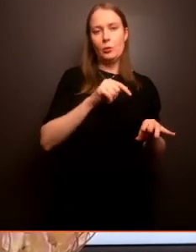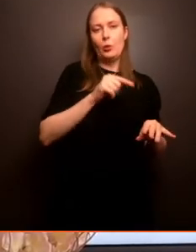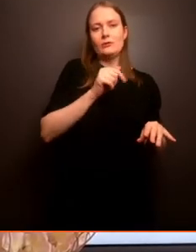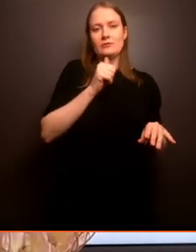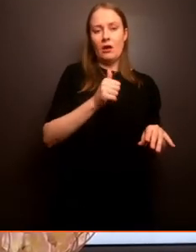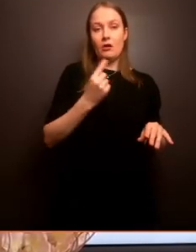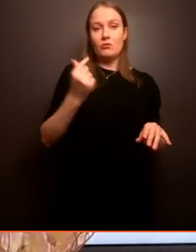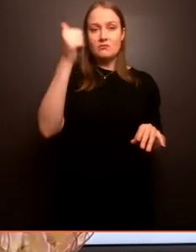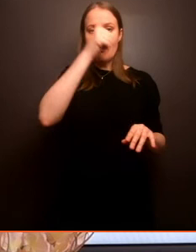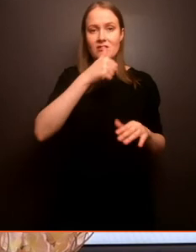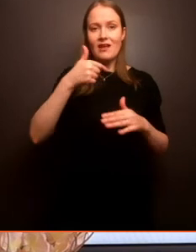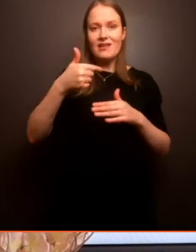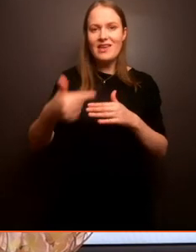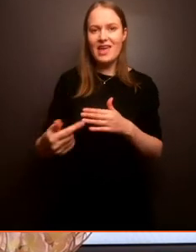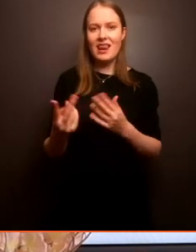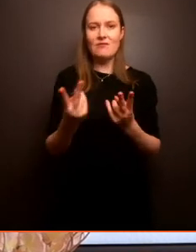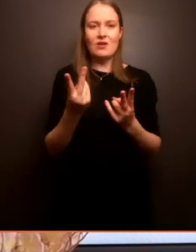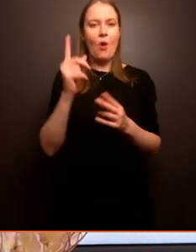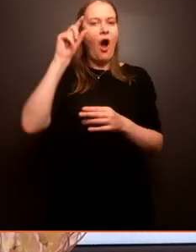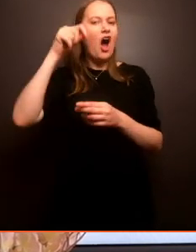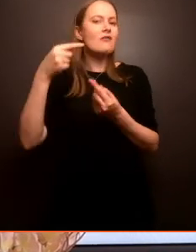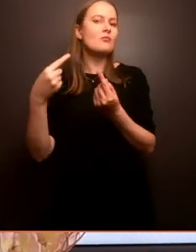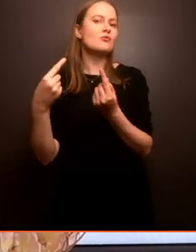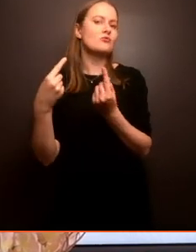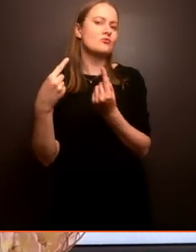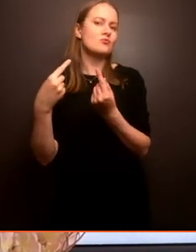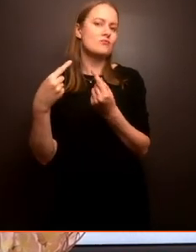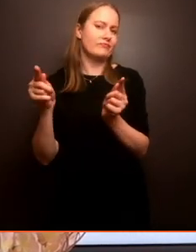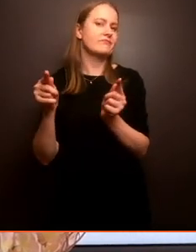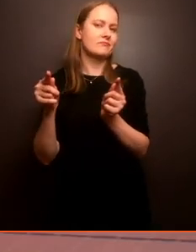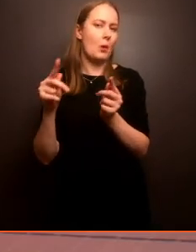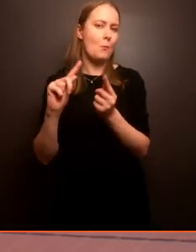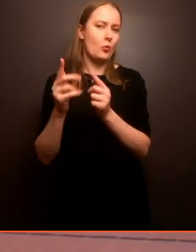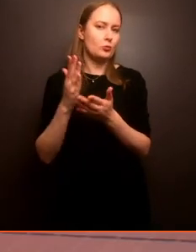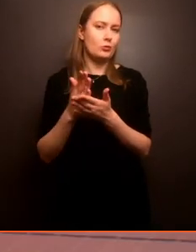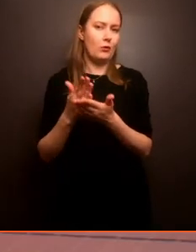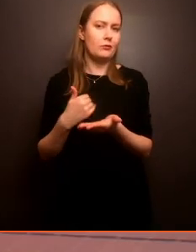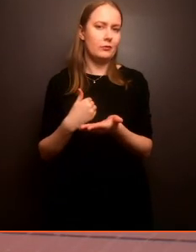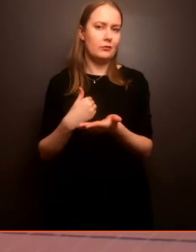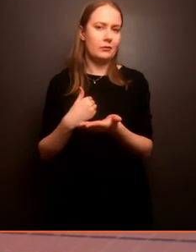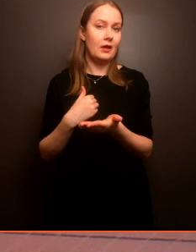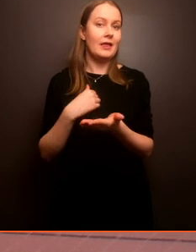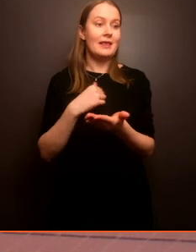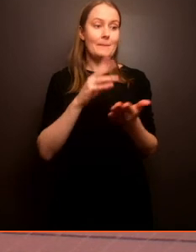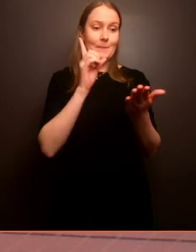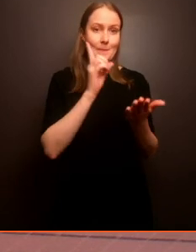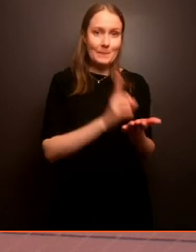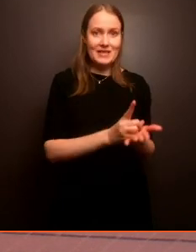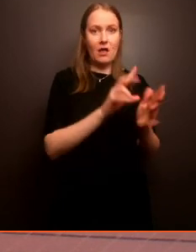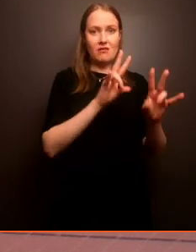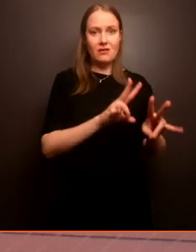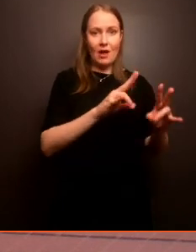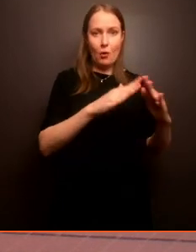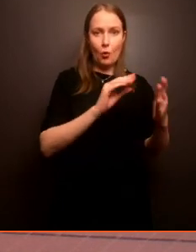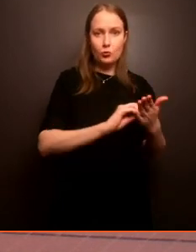aasta hiljem võib-olla see suhtumine on natukene muutunud adekvaatsemaks, et need inimesed, kes on pidanud olema kodukontoris, nad